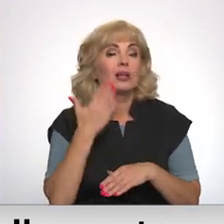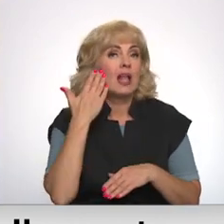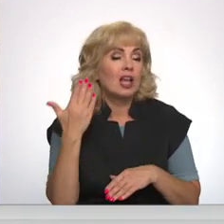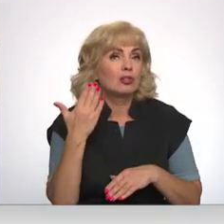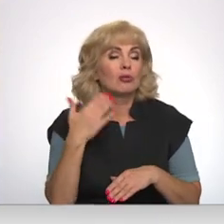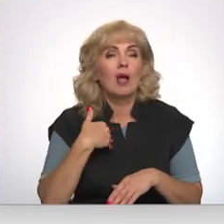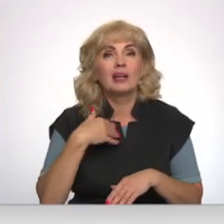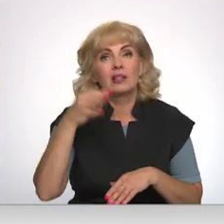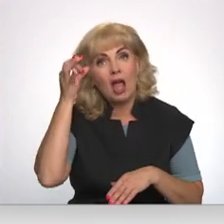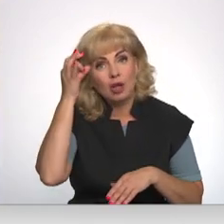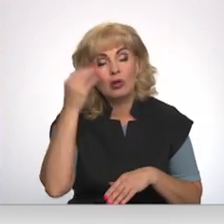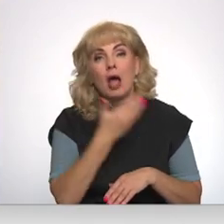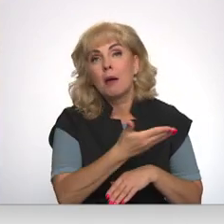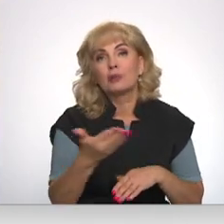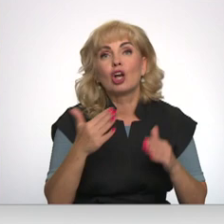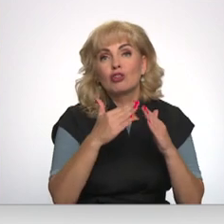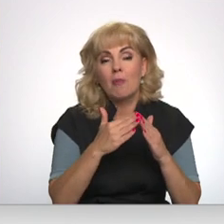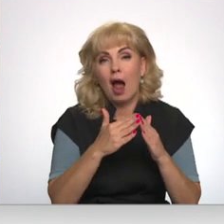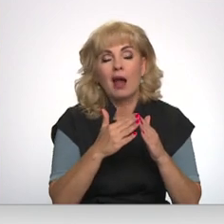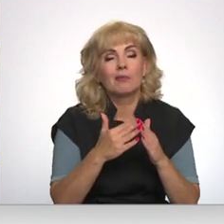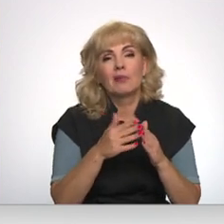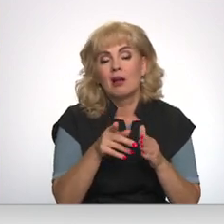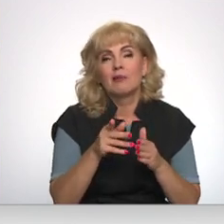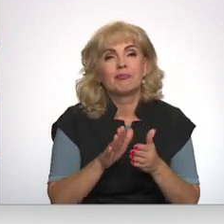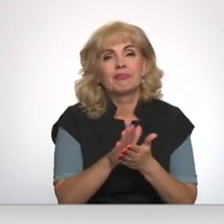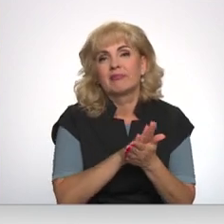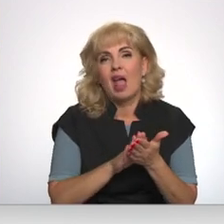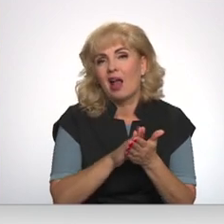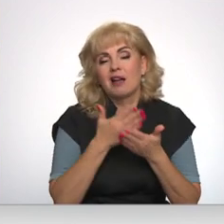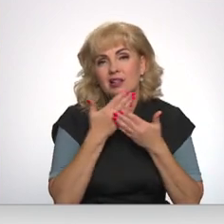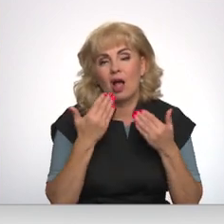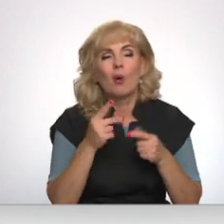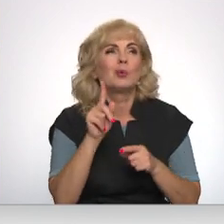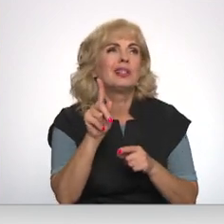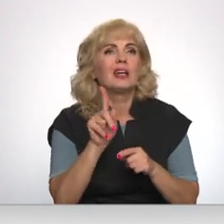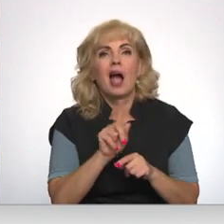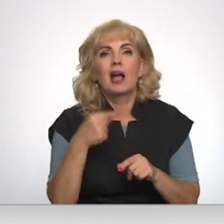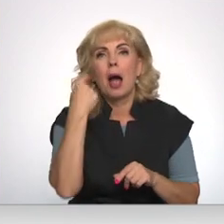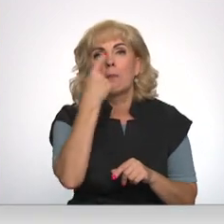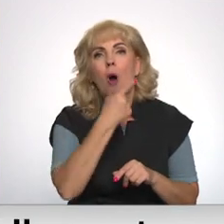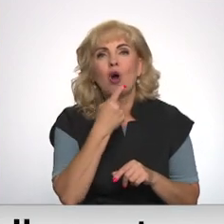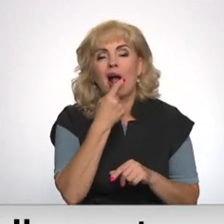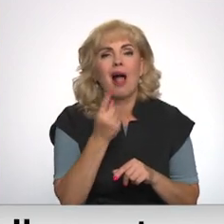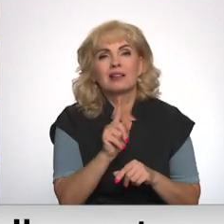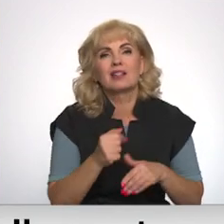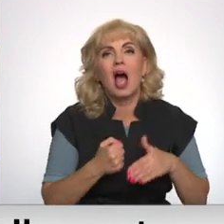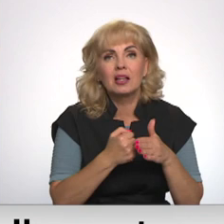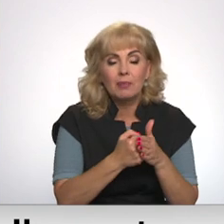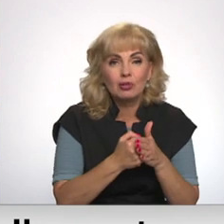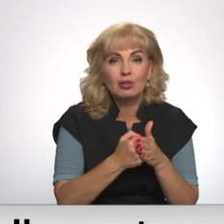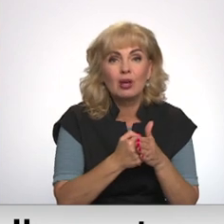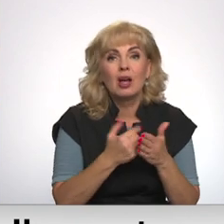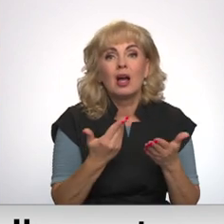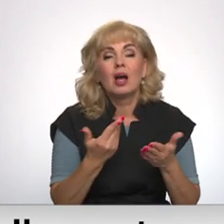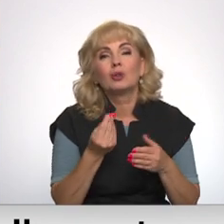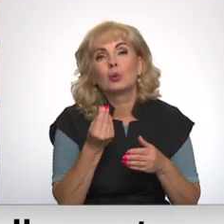pat neatceros cik mājām, nu tas nekas nav. Tas īstenībā ir tikai tāds vairāk morāls atbalsts vai sēklas nauda